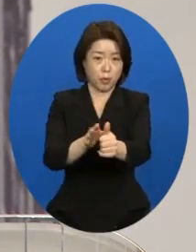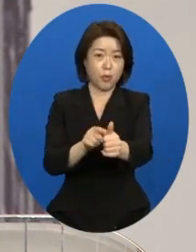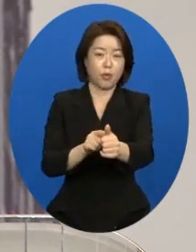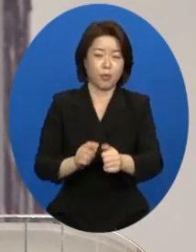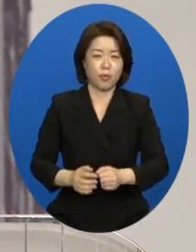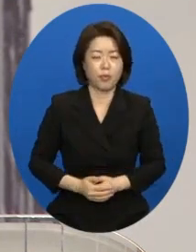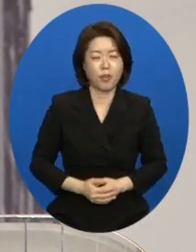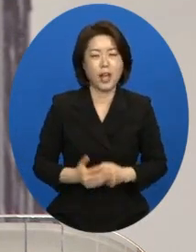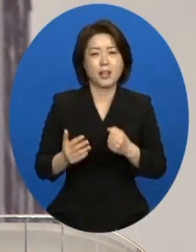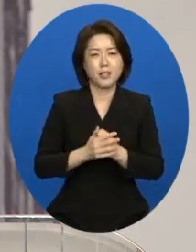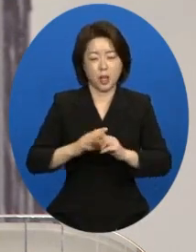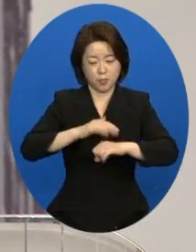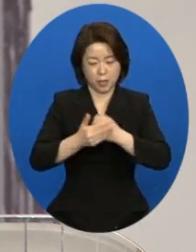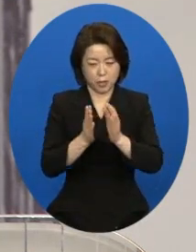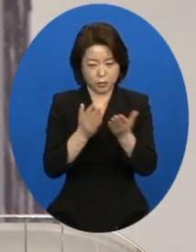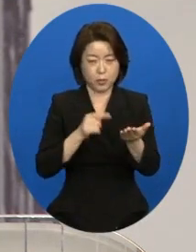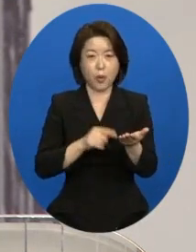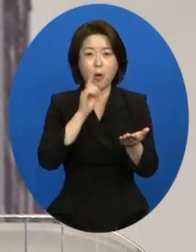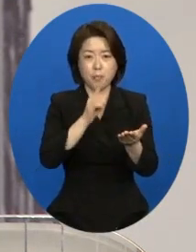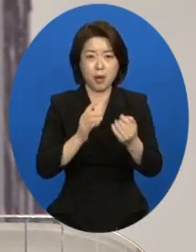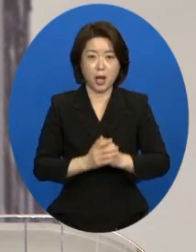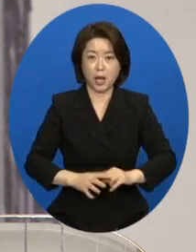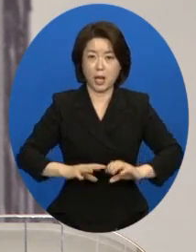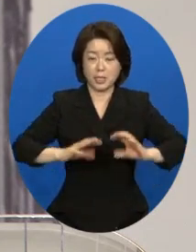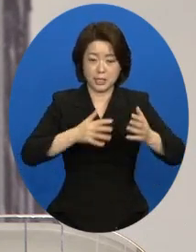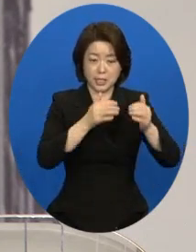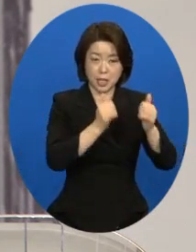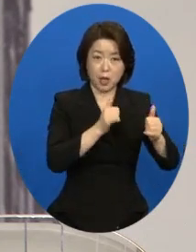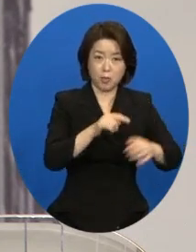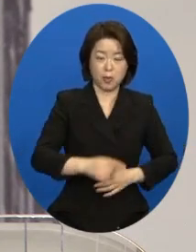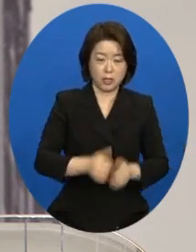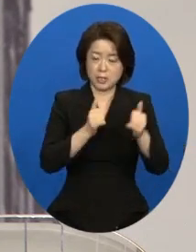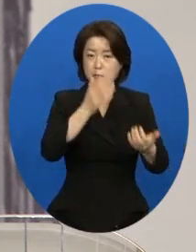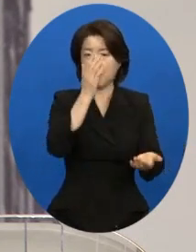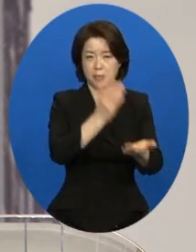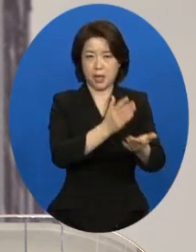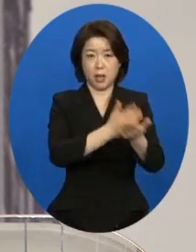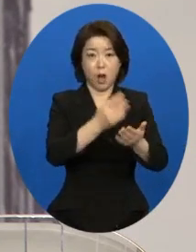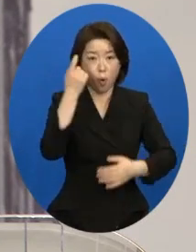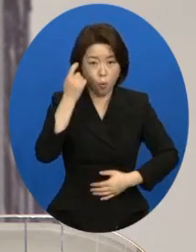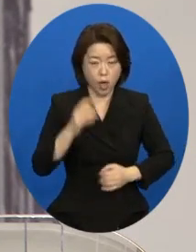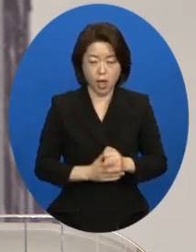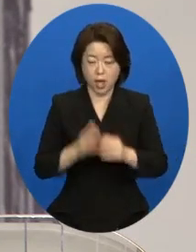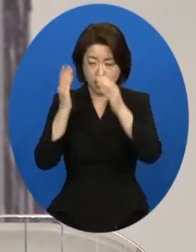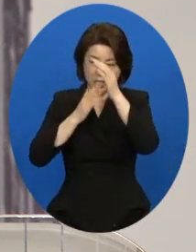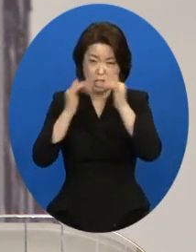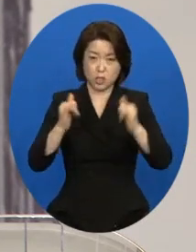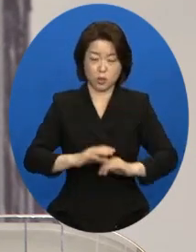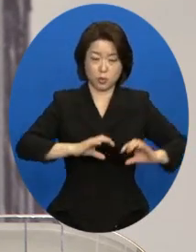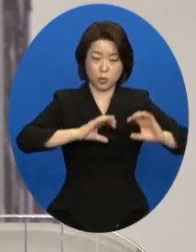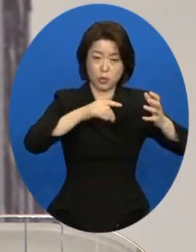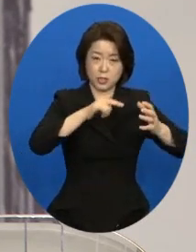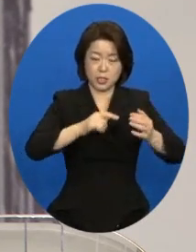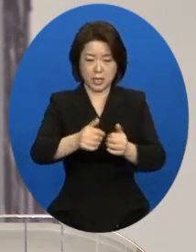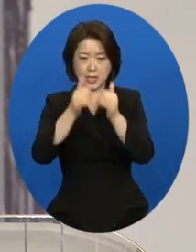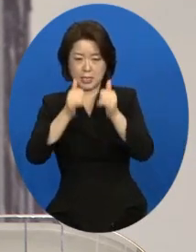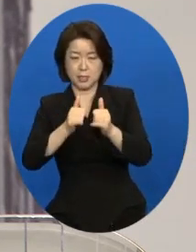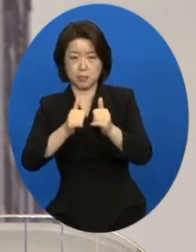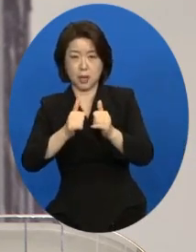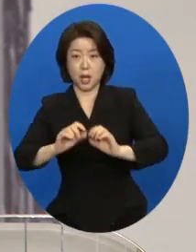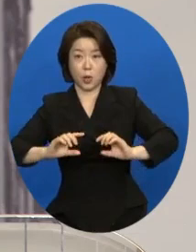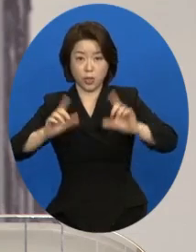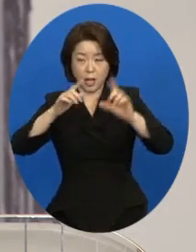그러니까 성경에서 이런 얘기를 하죠. 세상 법정에서 재판받지 마라. 왜냐하면 성도가 세상을 심판하리라는